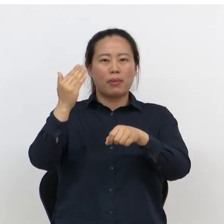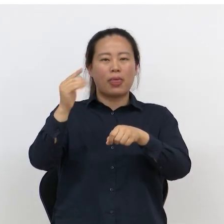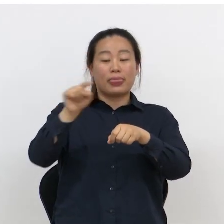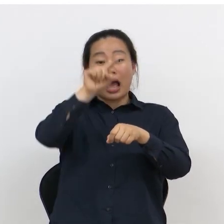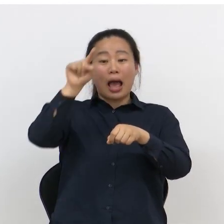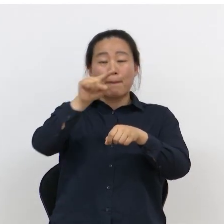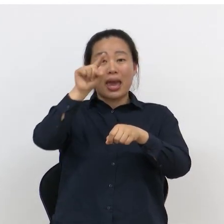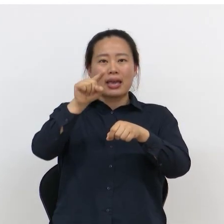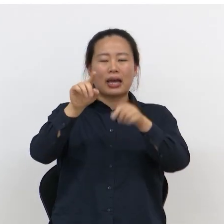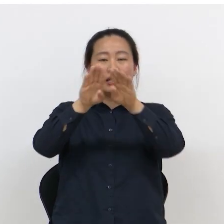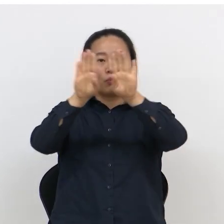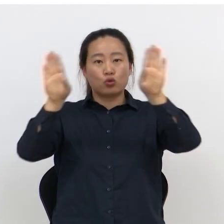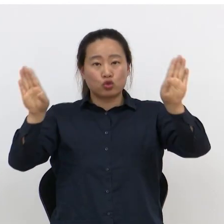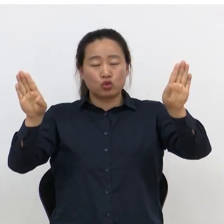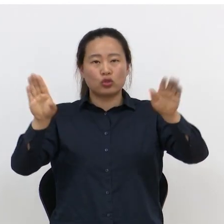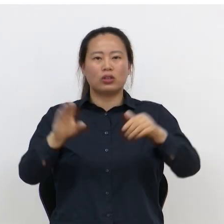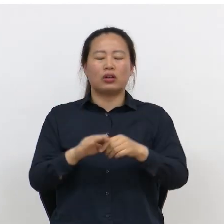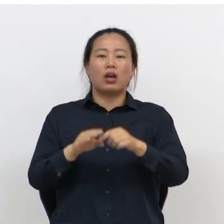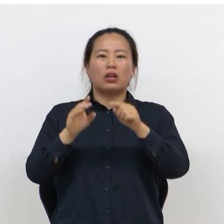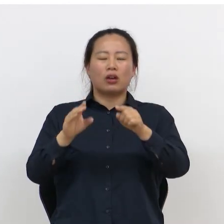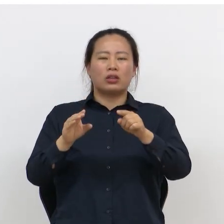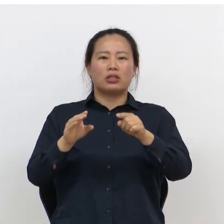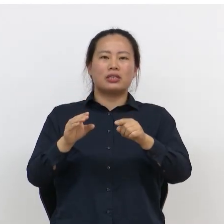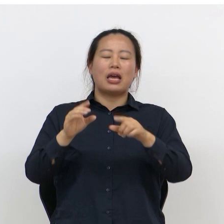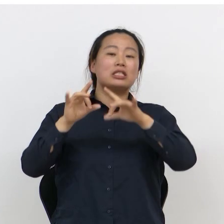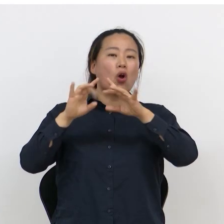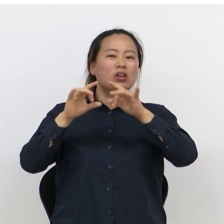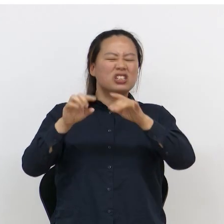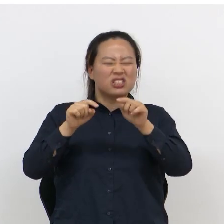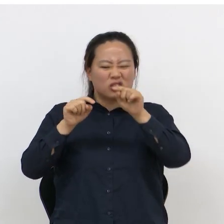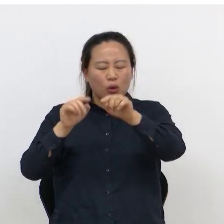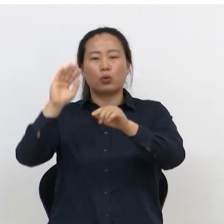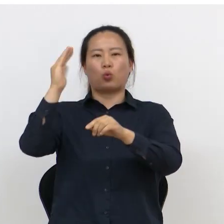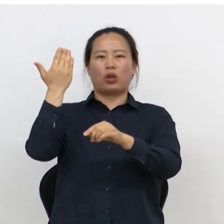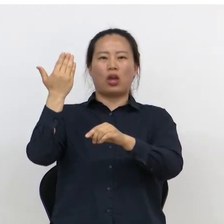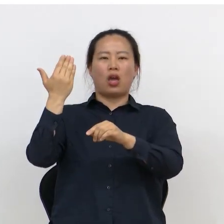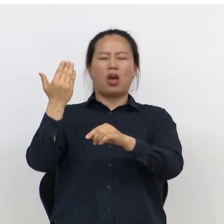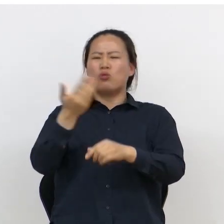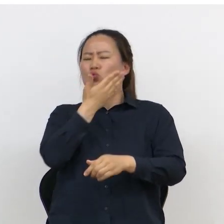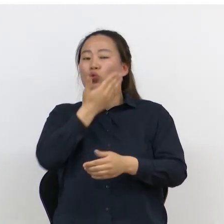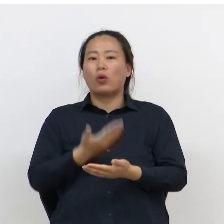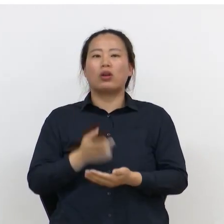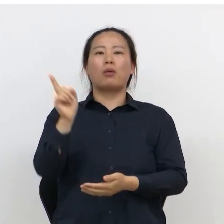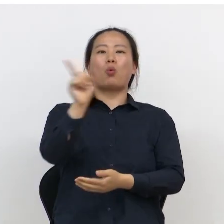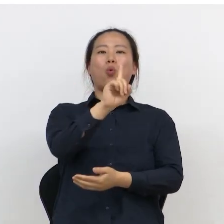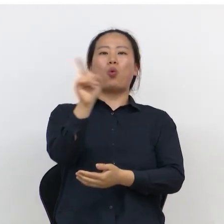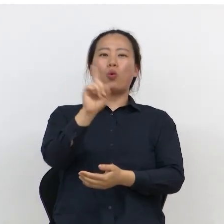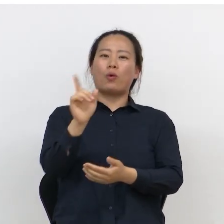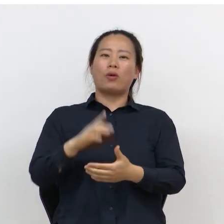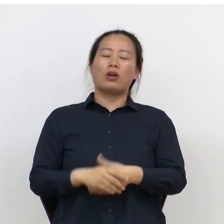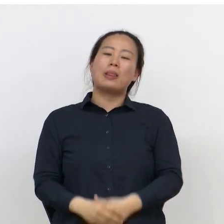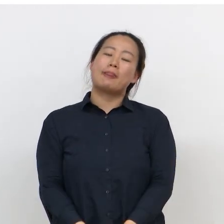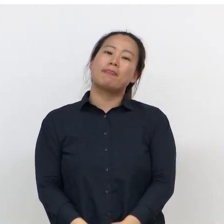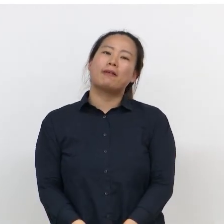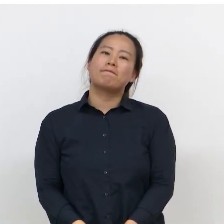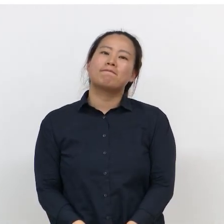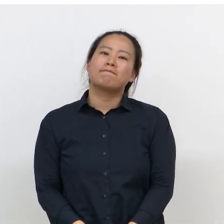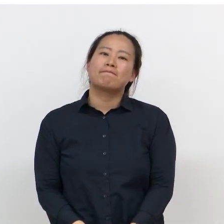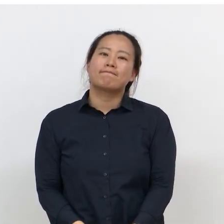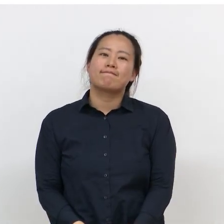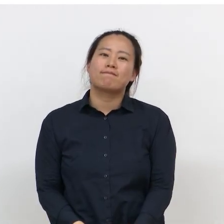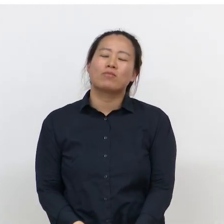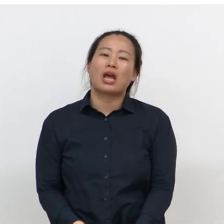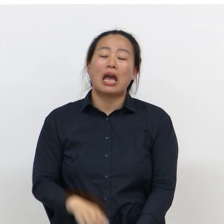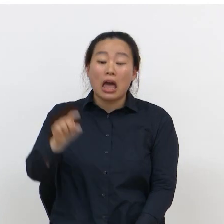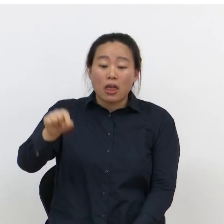입구가 됩니다. 이리로 인공호우 전극을 집어넣어야 되는데 핵심은 뭐냐면 이겁니다.